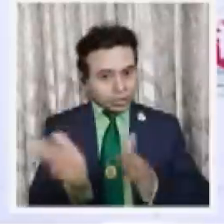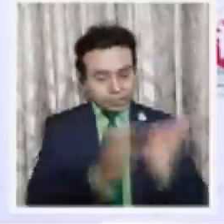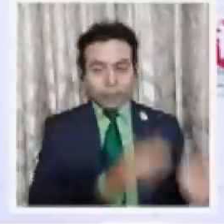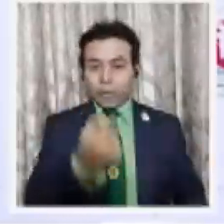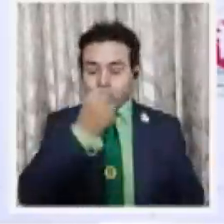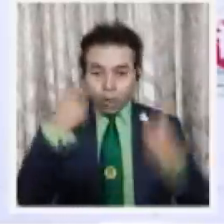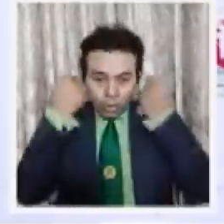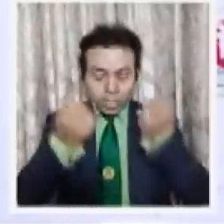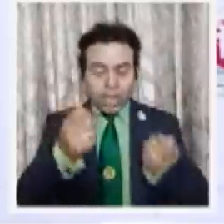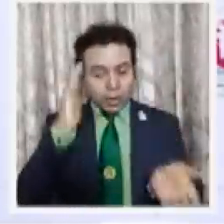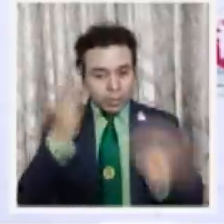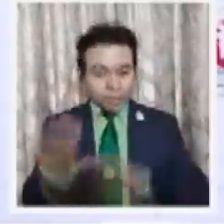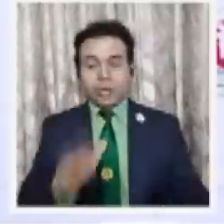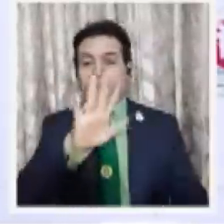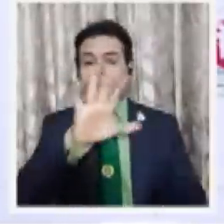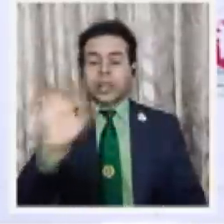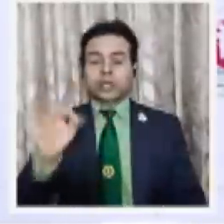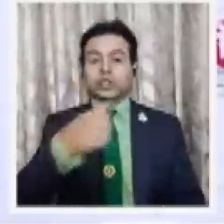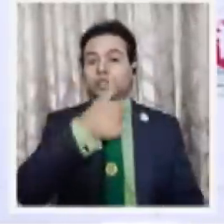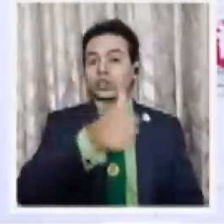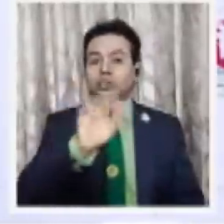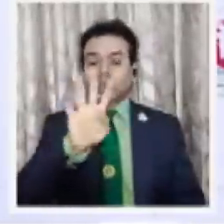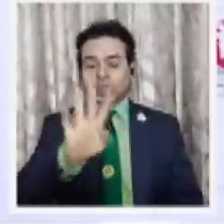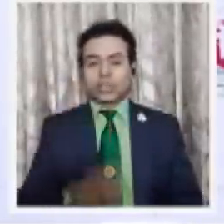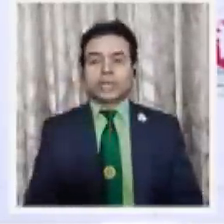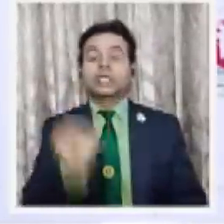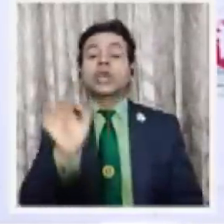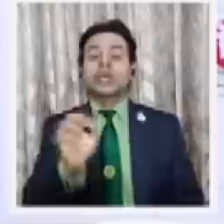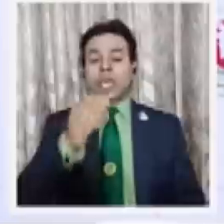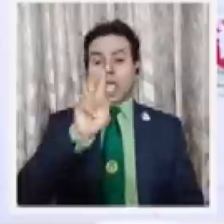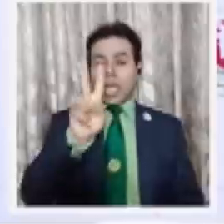এ পর্যন্ত মৃত্যুবরণ করেছেন পুরুষ 2104 জন,